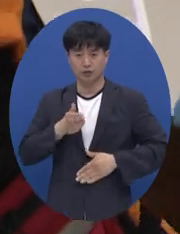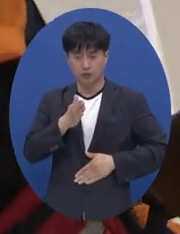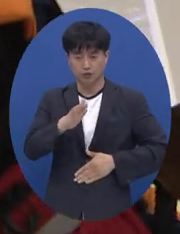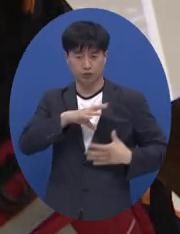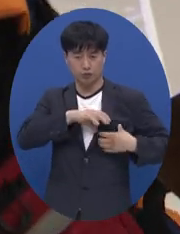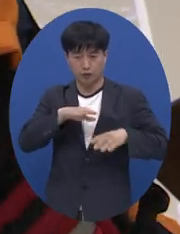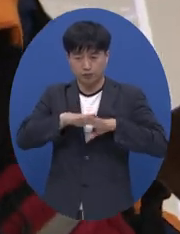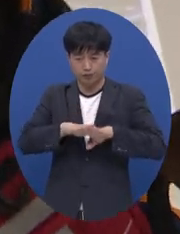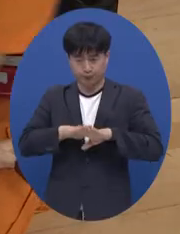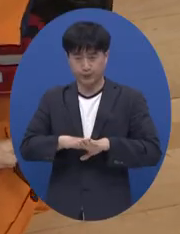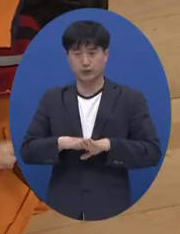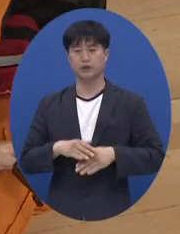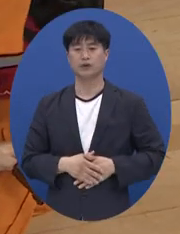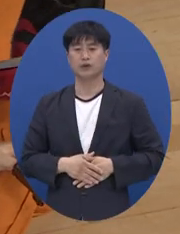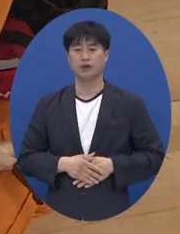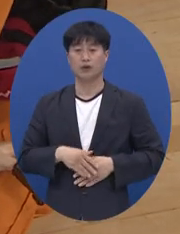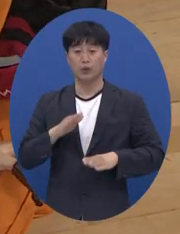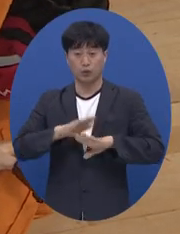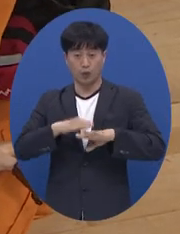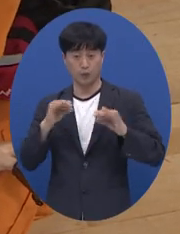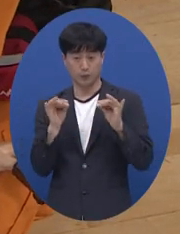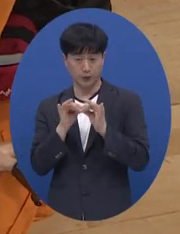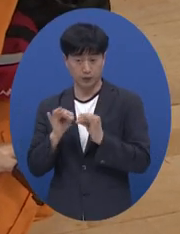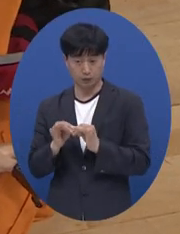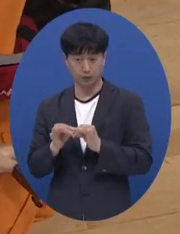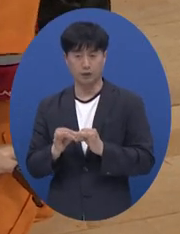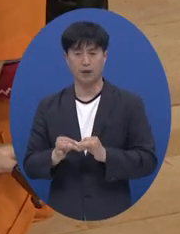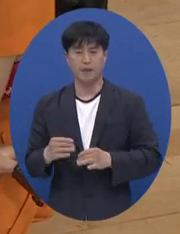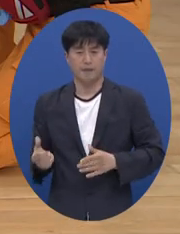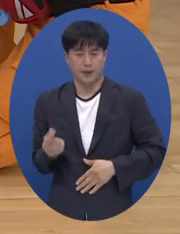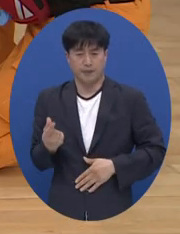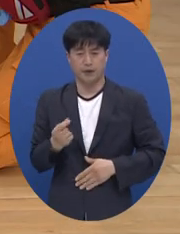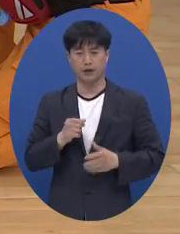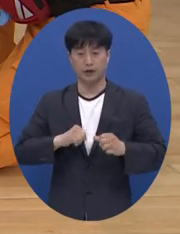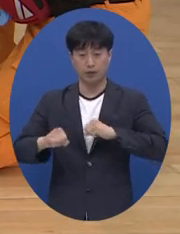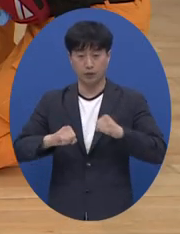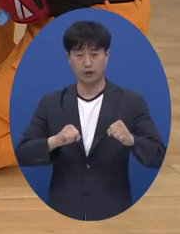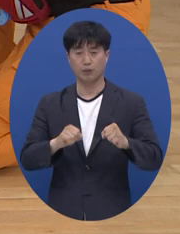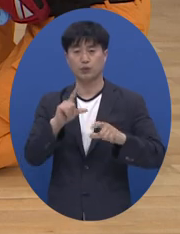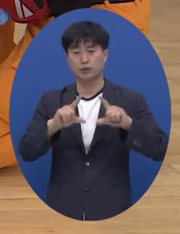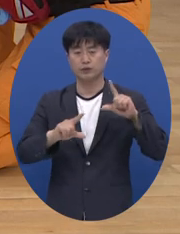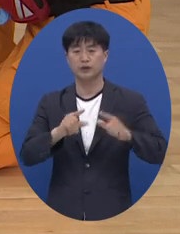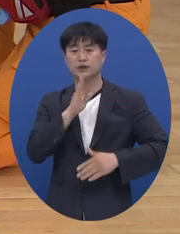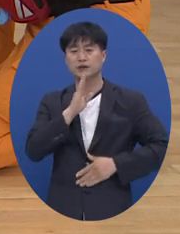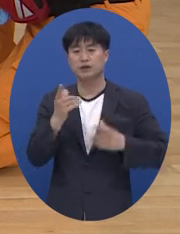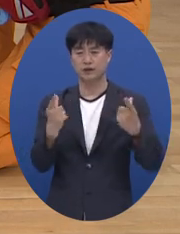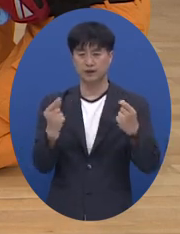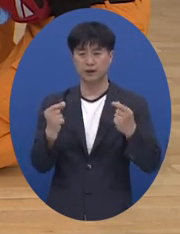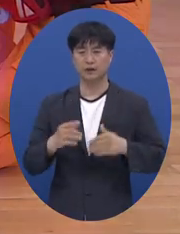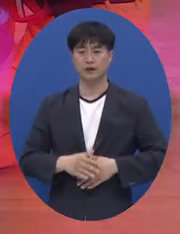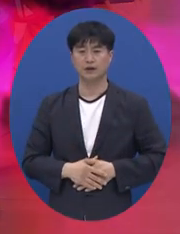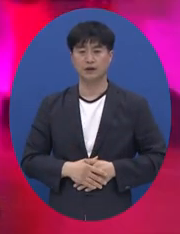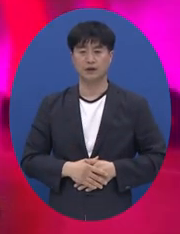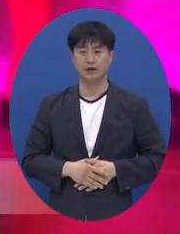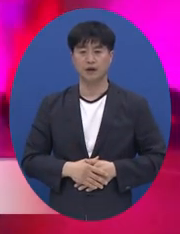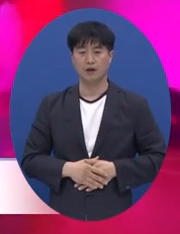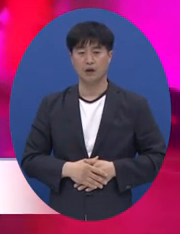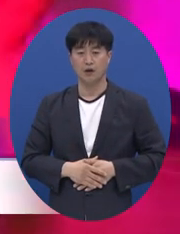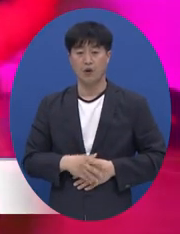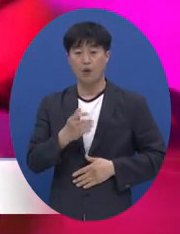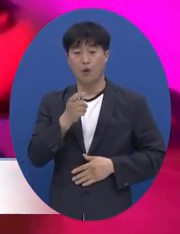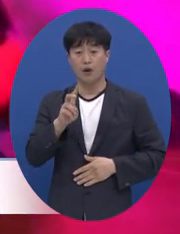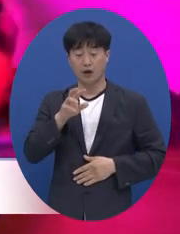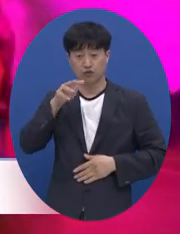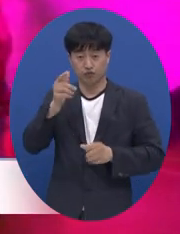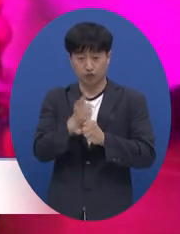심장 소생술입니다. 손발을 맞춰 일사불란하게 움직이는 모습이 실제 상황을 방불케 합니다. 광주